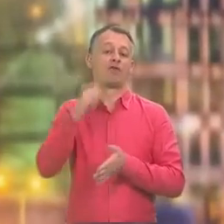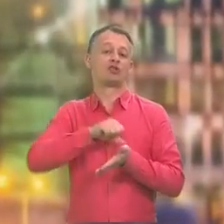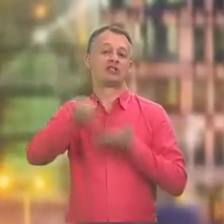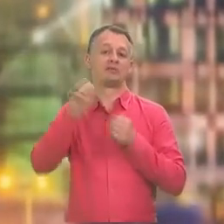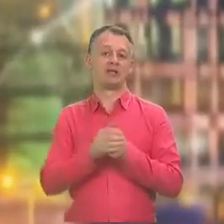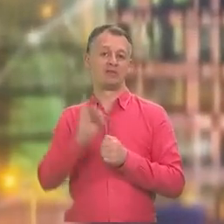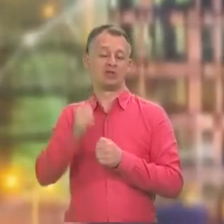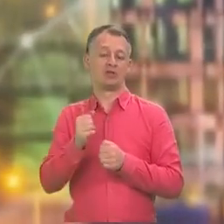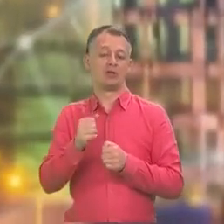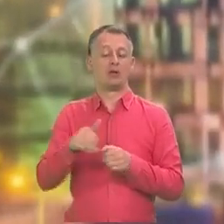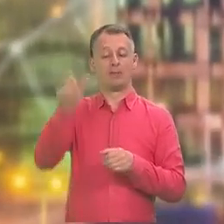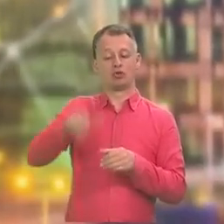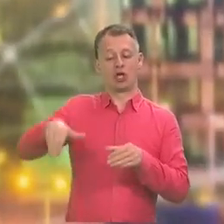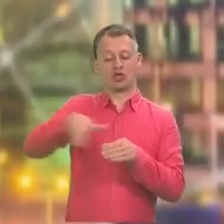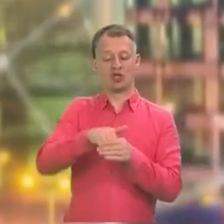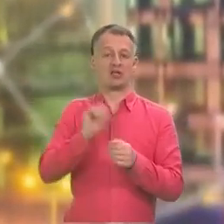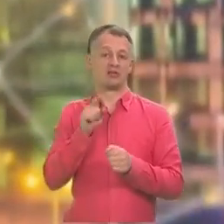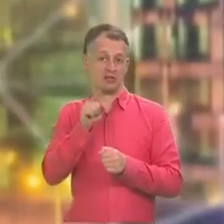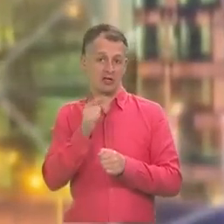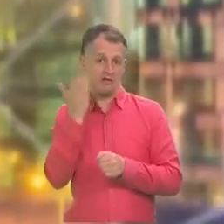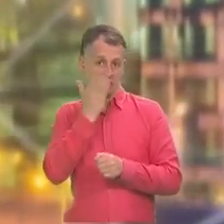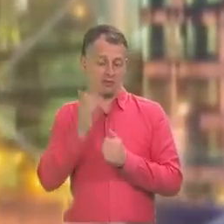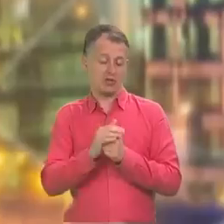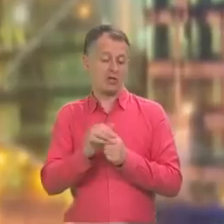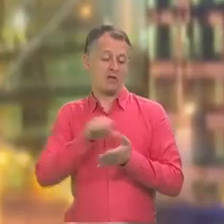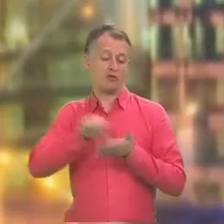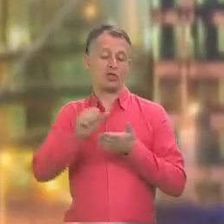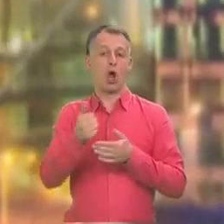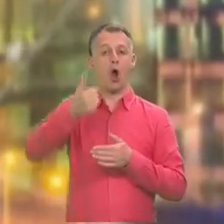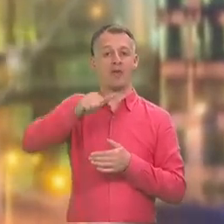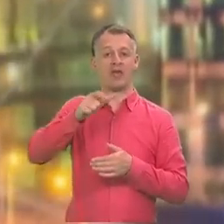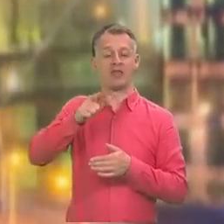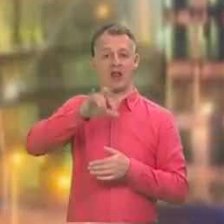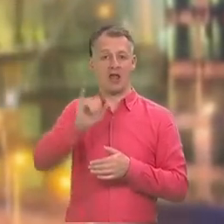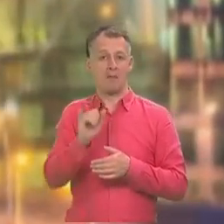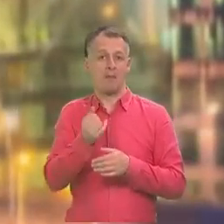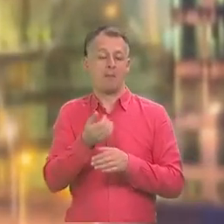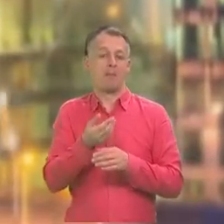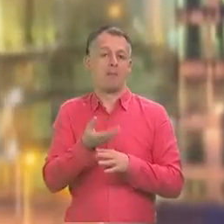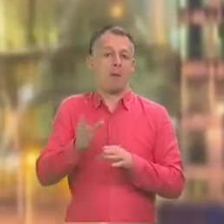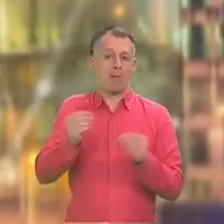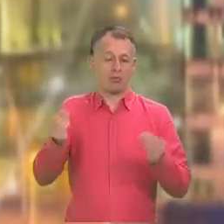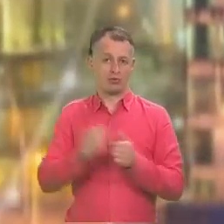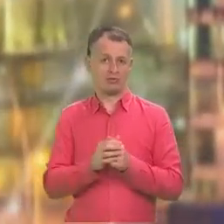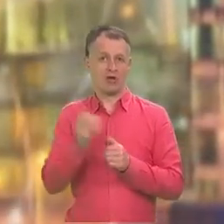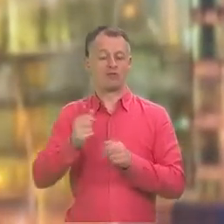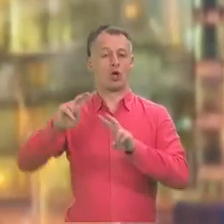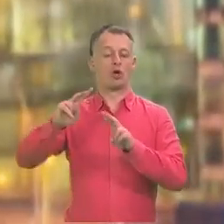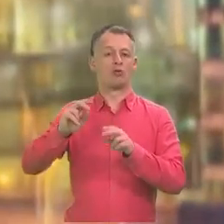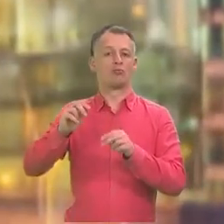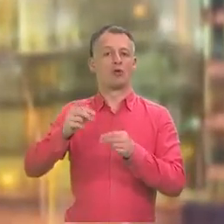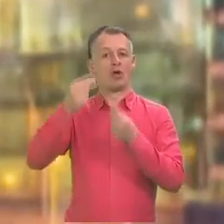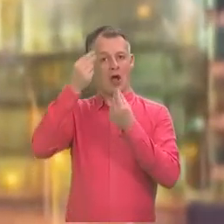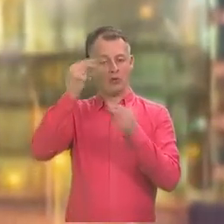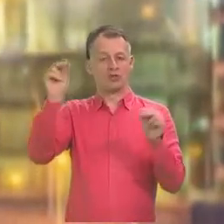teritoriu refuză și majorarea de 1000 de lei brut la salariu. Vorban mai mulți. A fost convocată o ședință de urgență pentru a se stabili